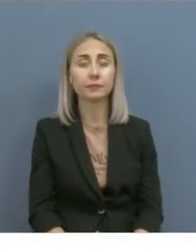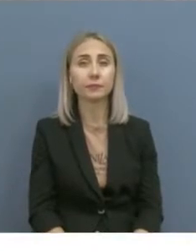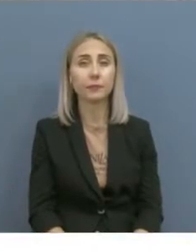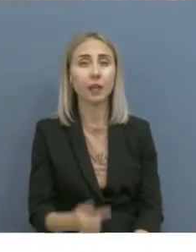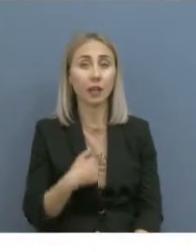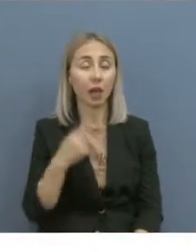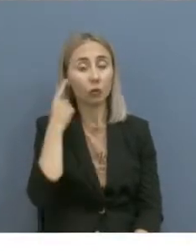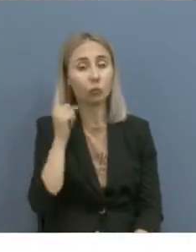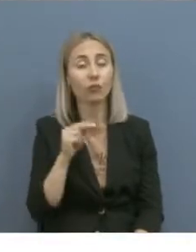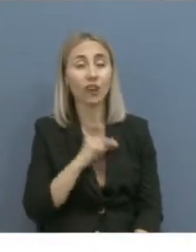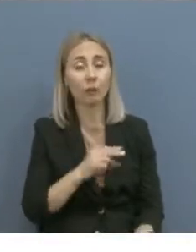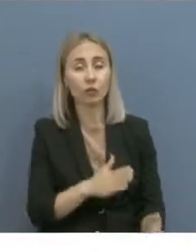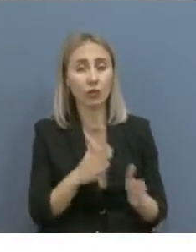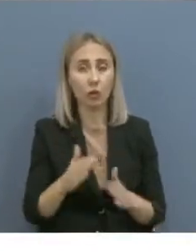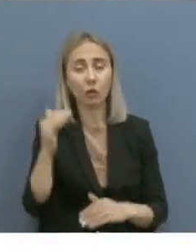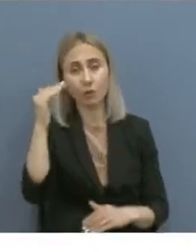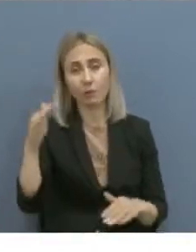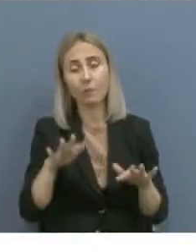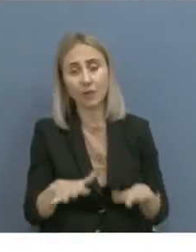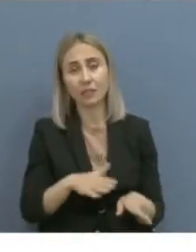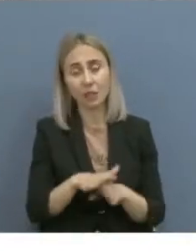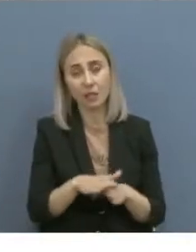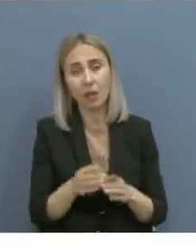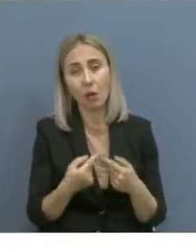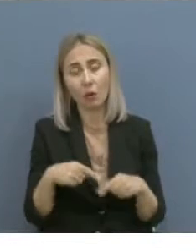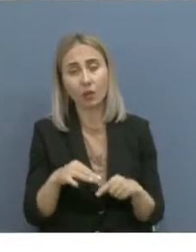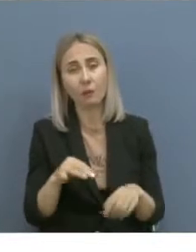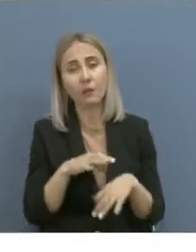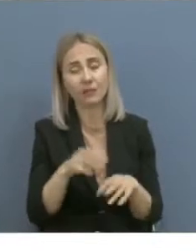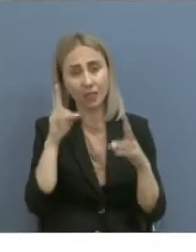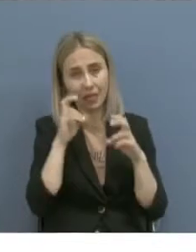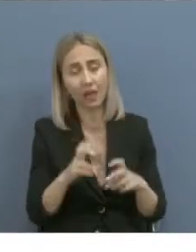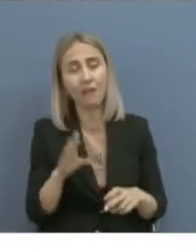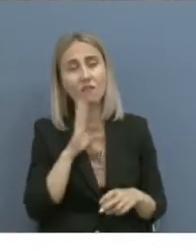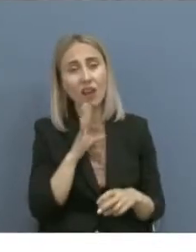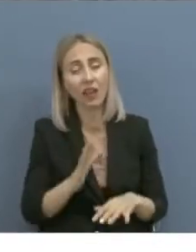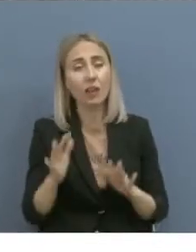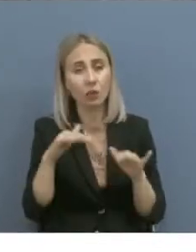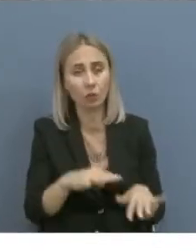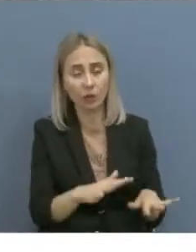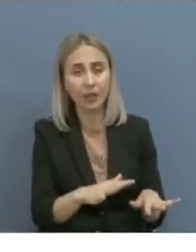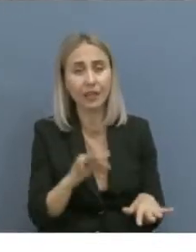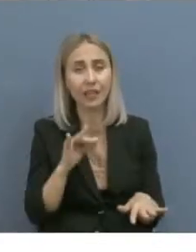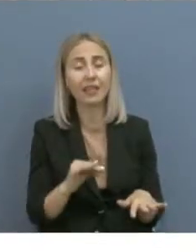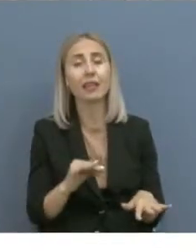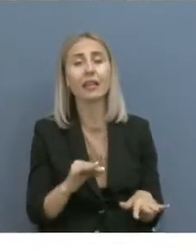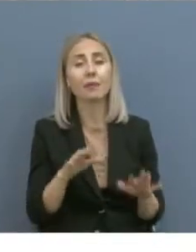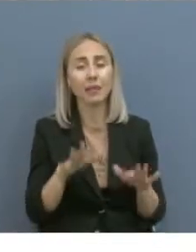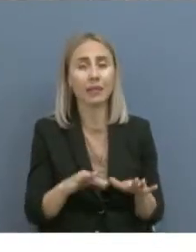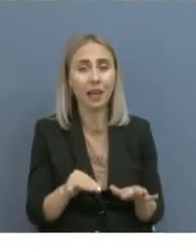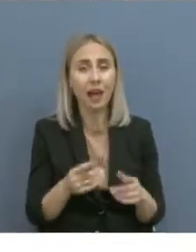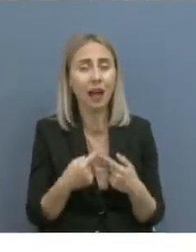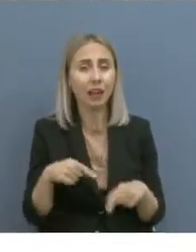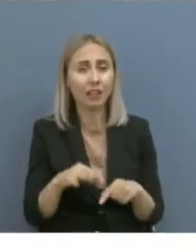Менің ойымша бұл көл жергілікті атқарушы органдардың деңгейінде зерттелуі керек. Көл арнайы қоршалануы керек. Көкшетау су арнасы